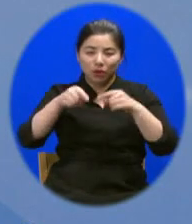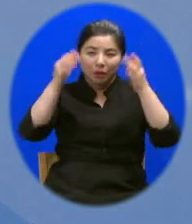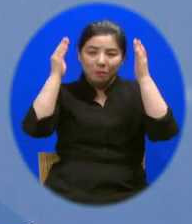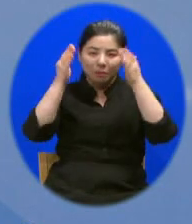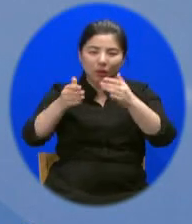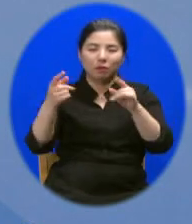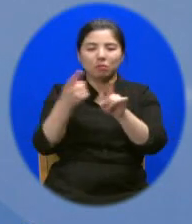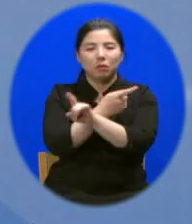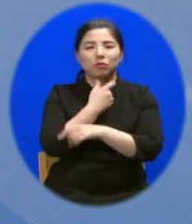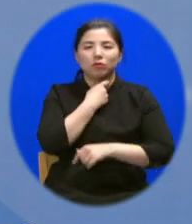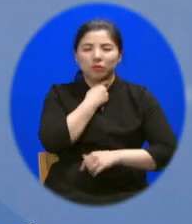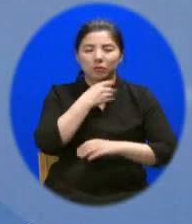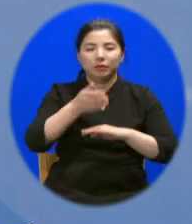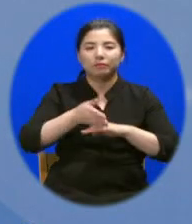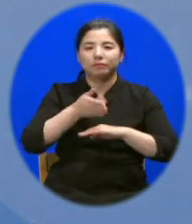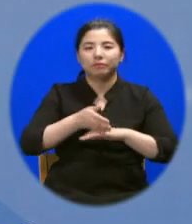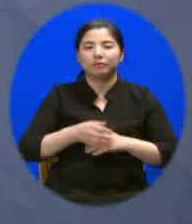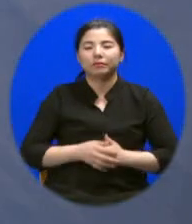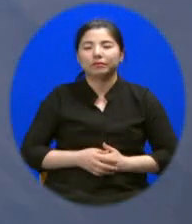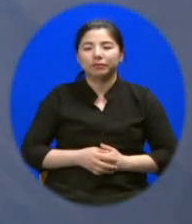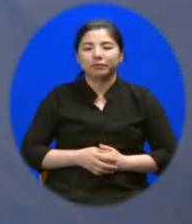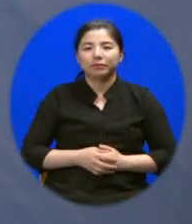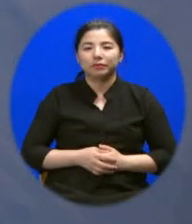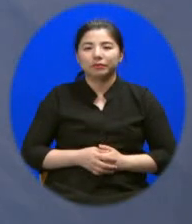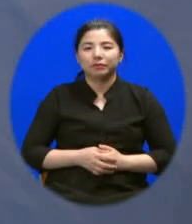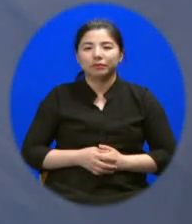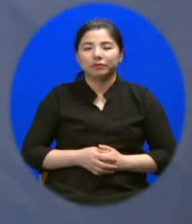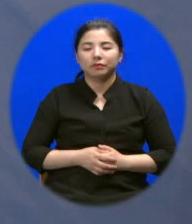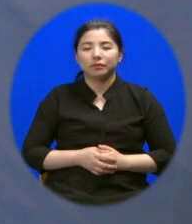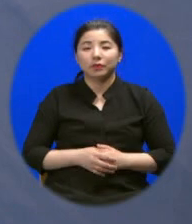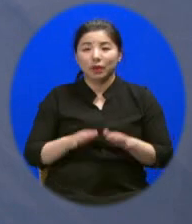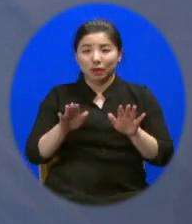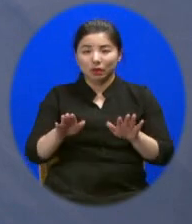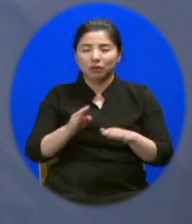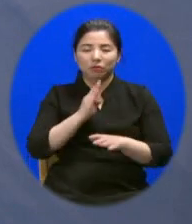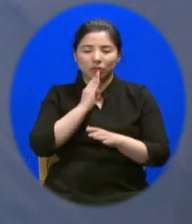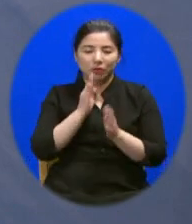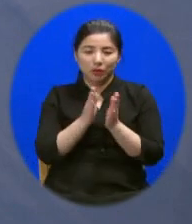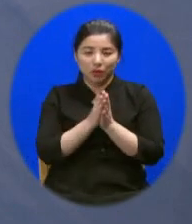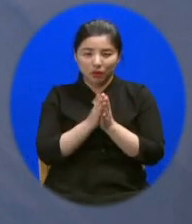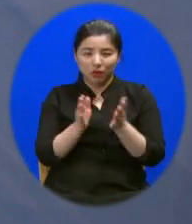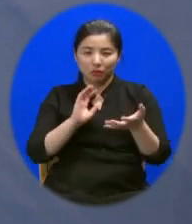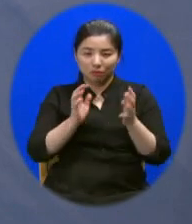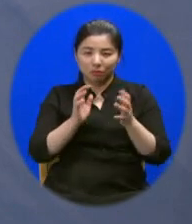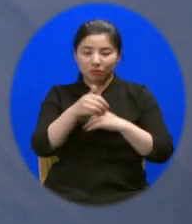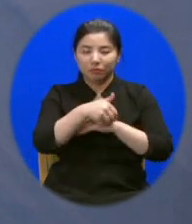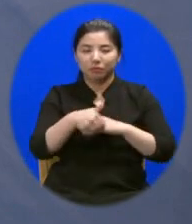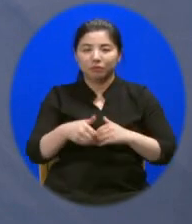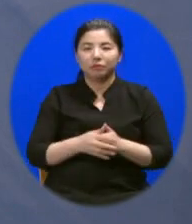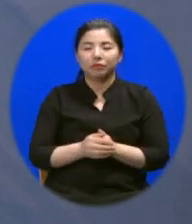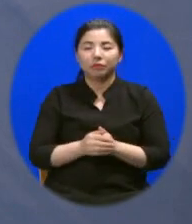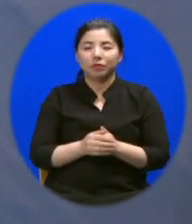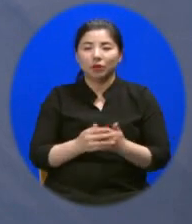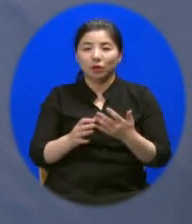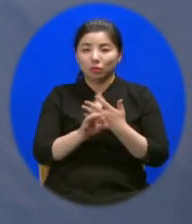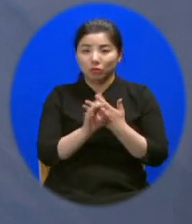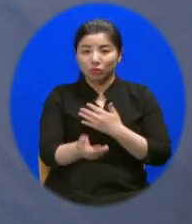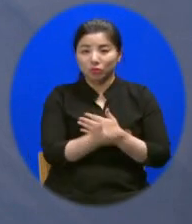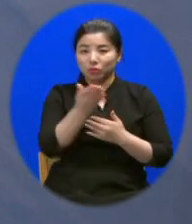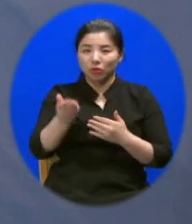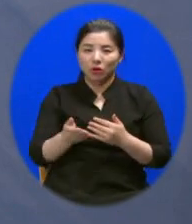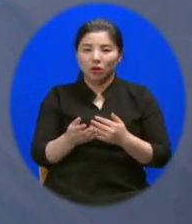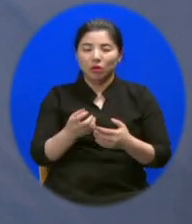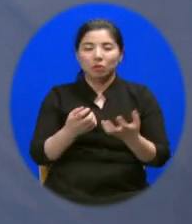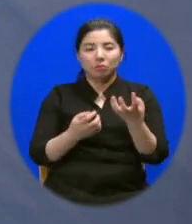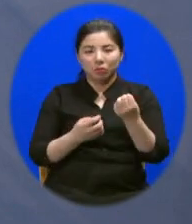바꾸겠습니다 감사합니다 대 이제 본격적인 토론에 들어가 겠는데요 후보자들 께서는 몇가지